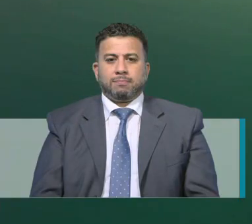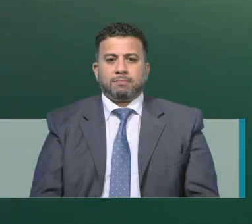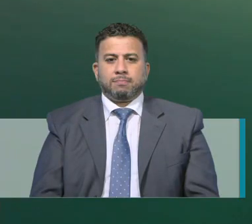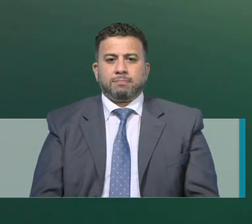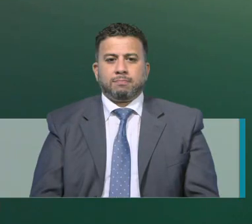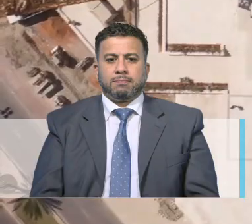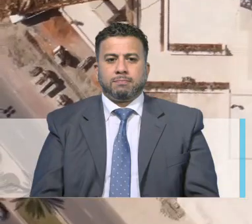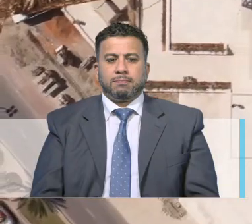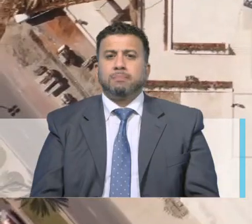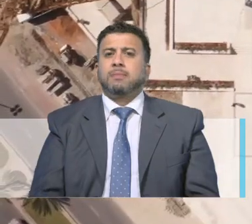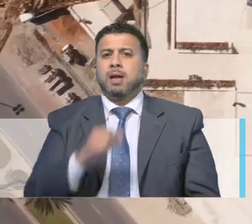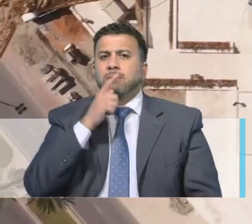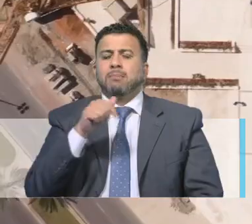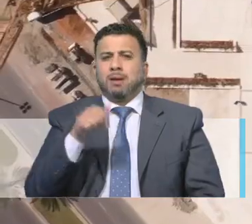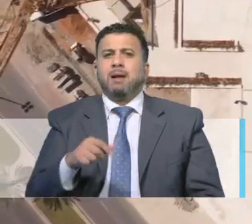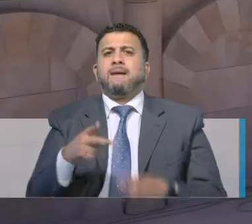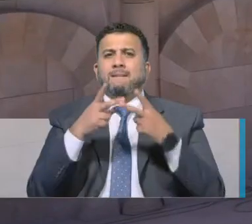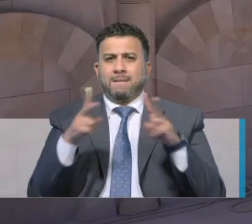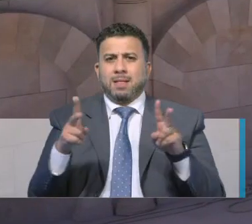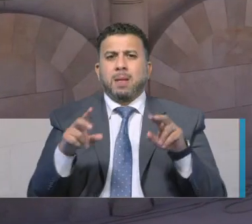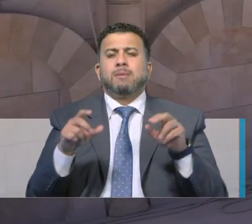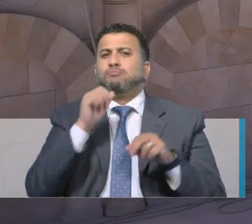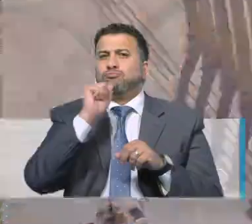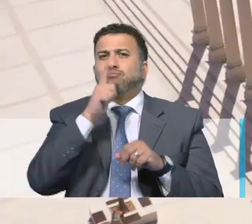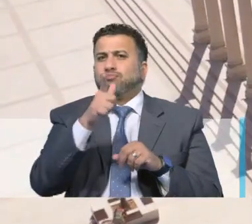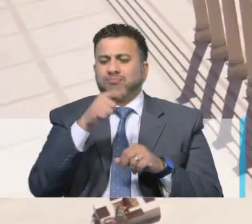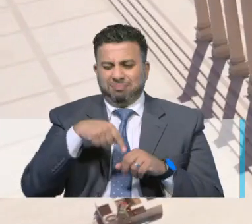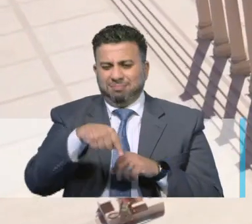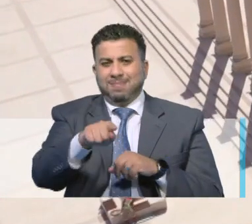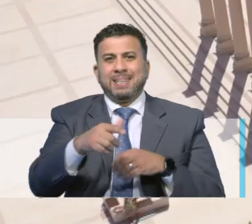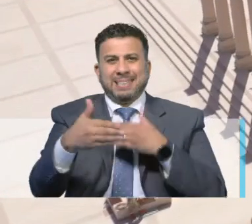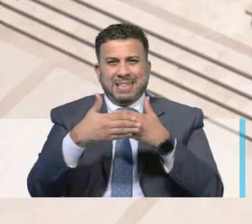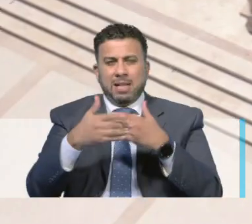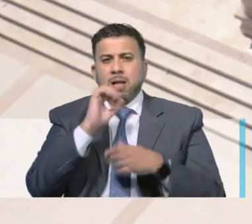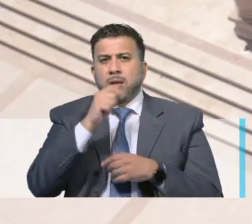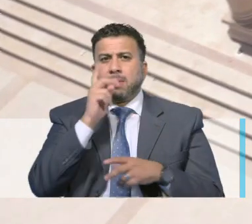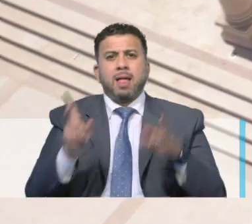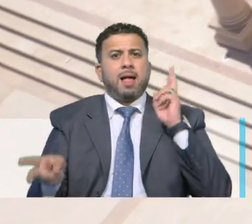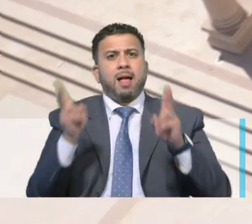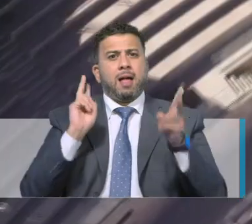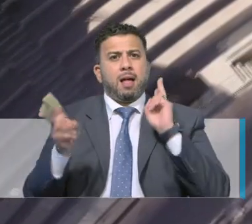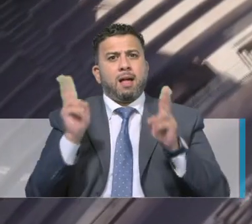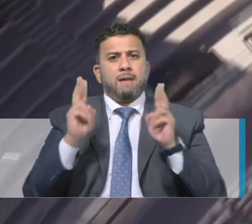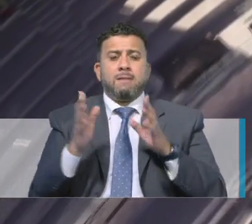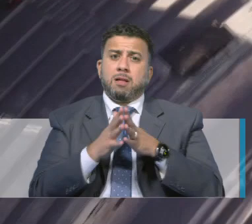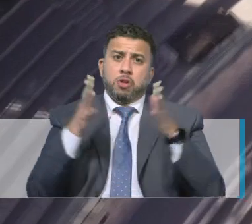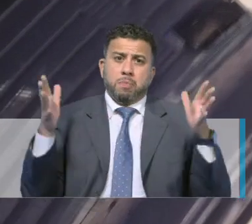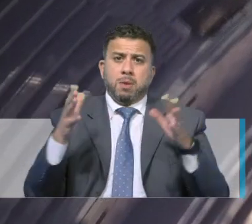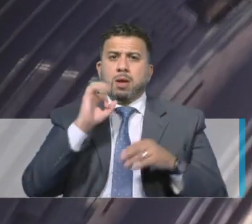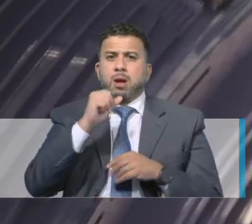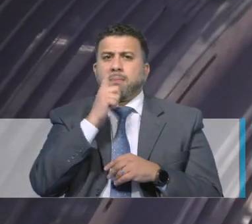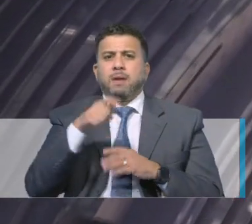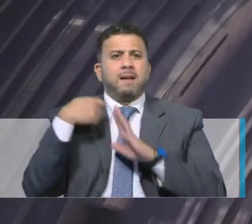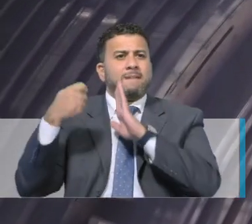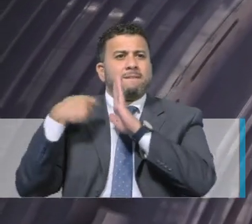معرض وسيتم افتتاح مدرج خرف كانان في القريب العاجل ضمن حفل ضخم وعروض كبيره وعرض